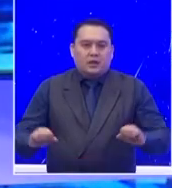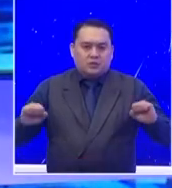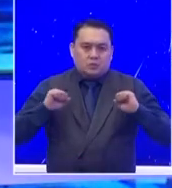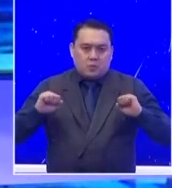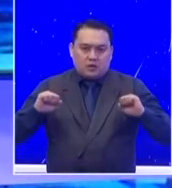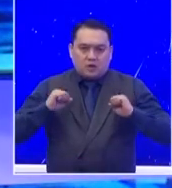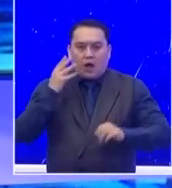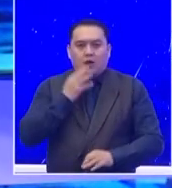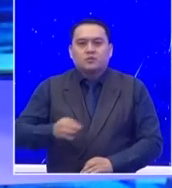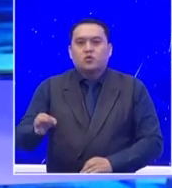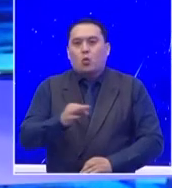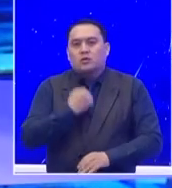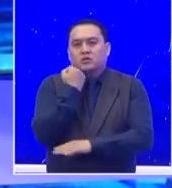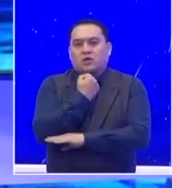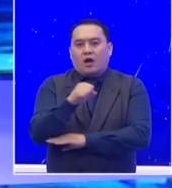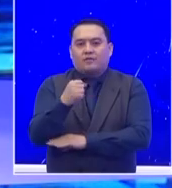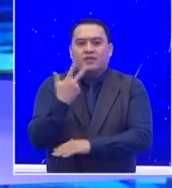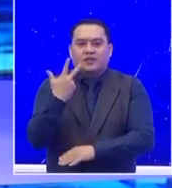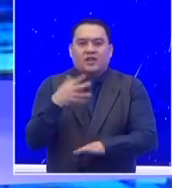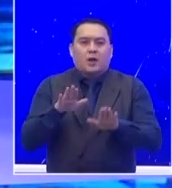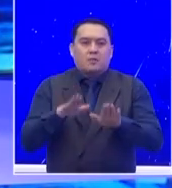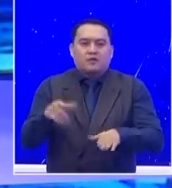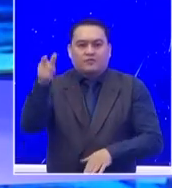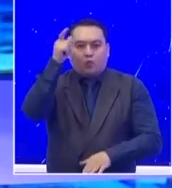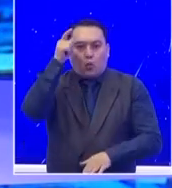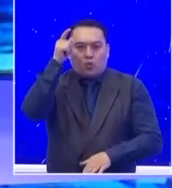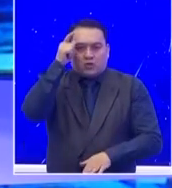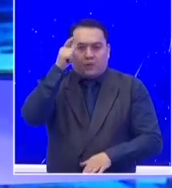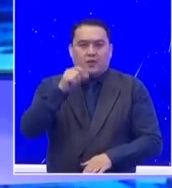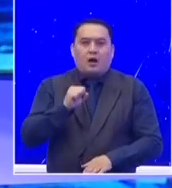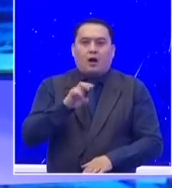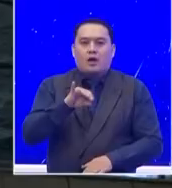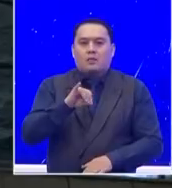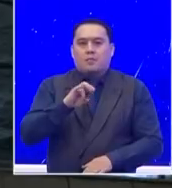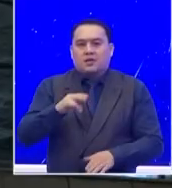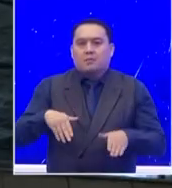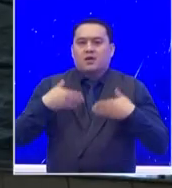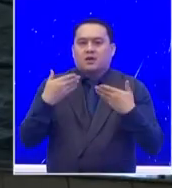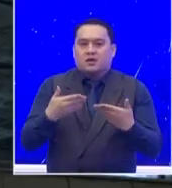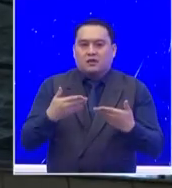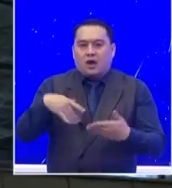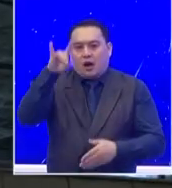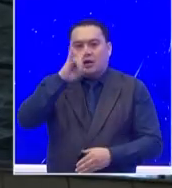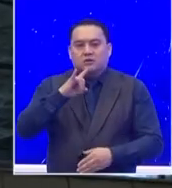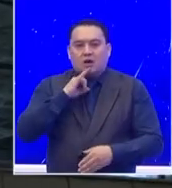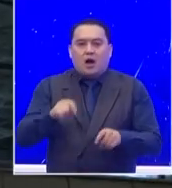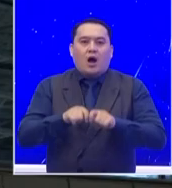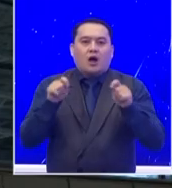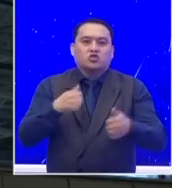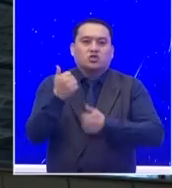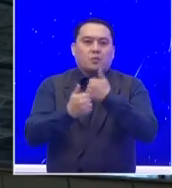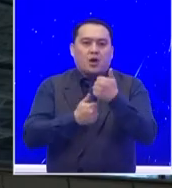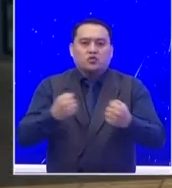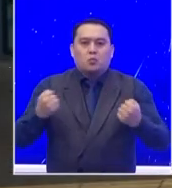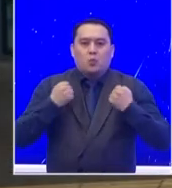Спортсменка из Алматинской области завоевала бронзовую медаль в Турции. Айман Ратова, представляющая Казахстан на открытом